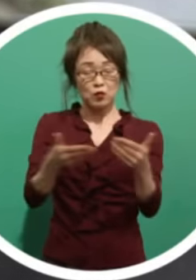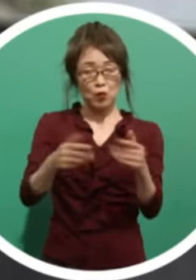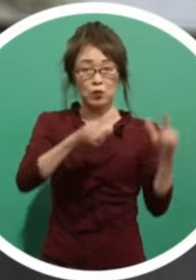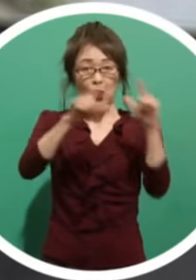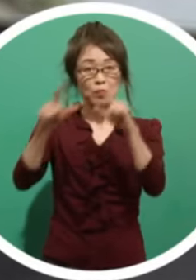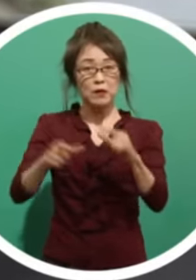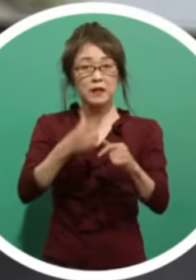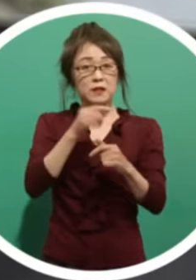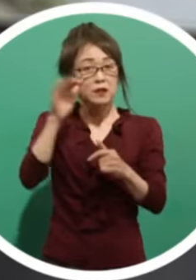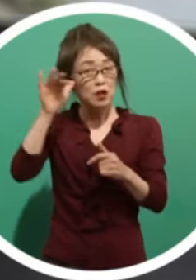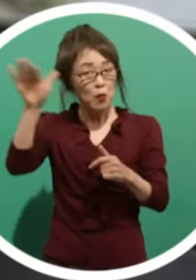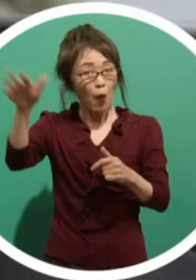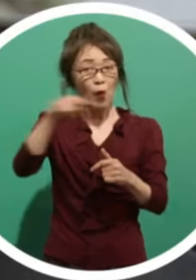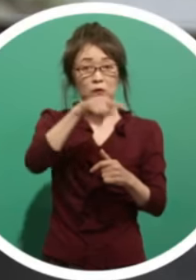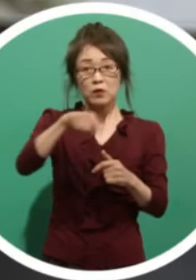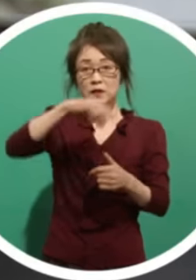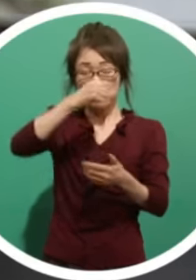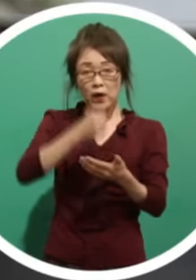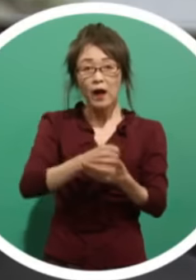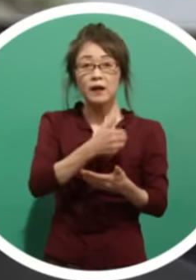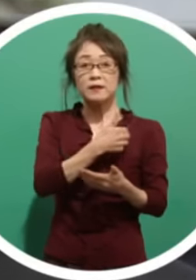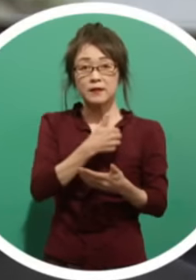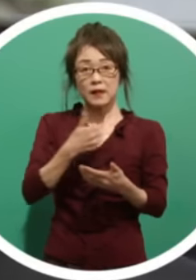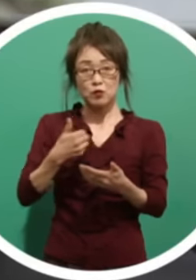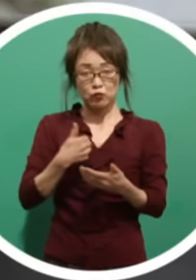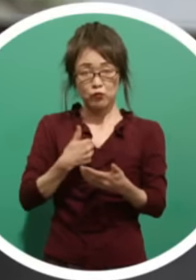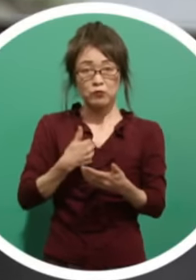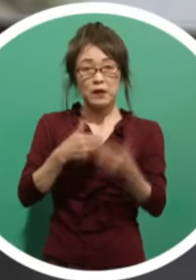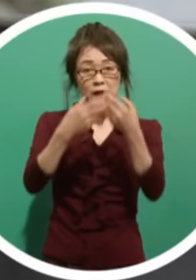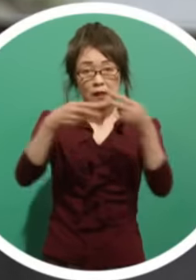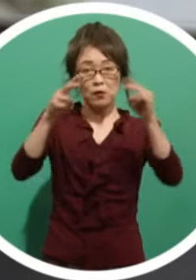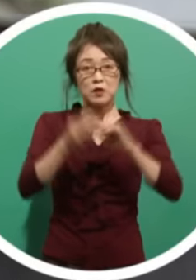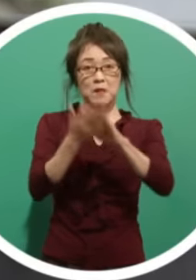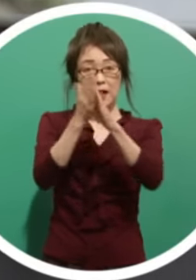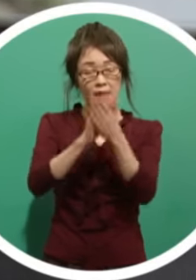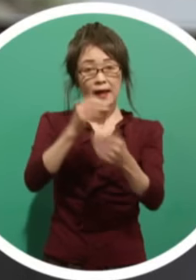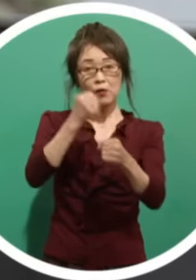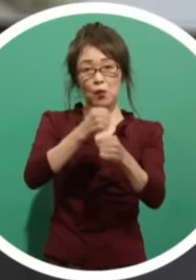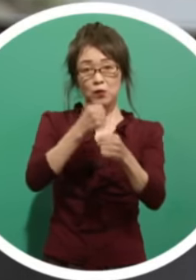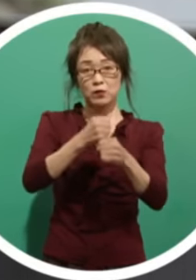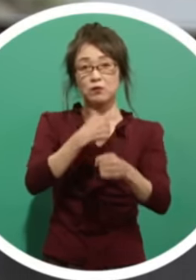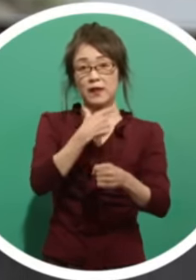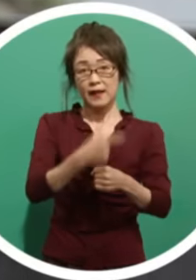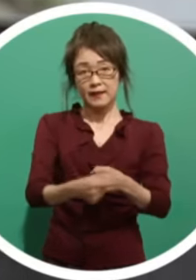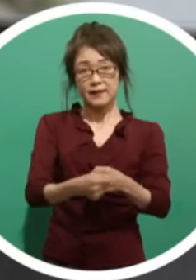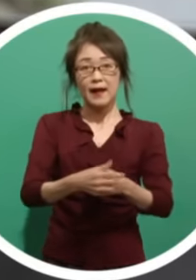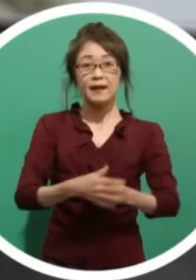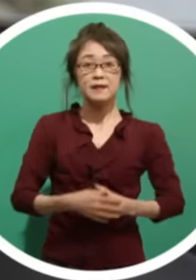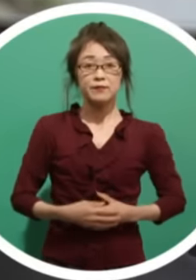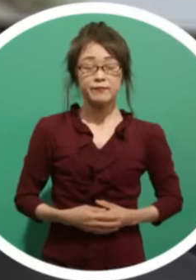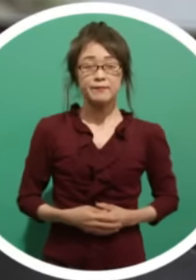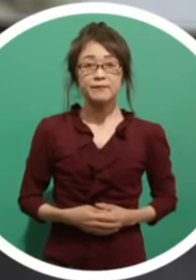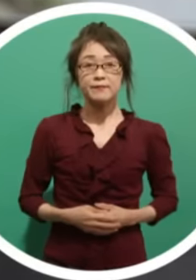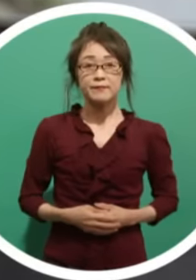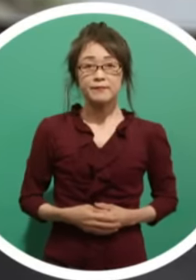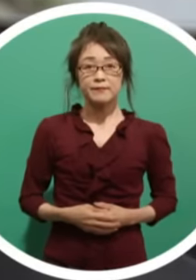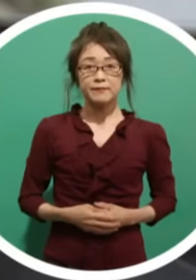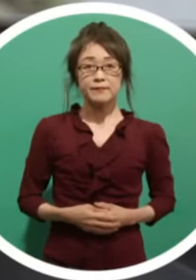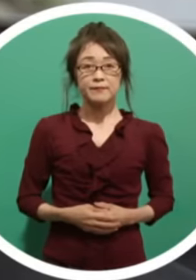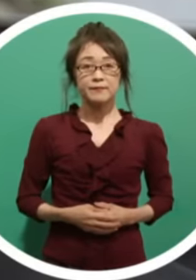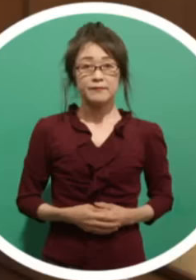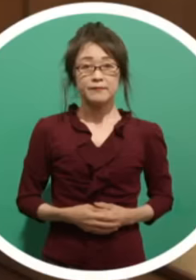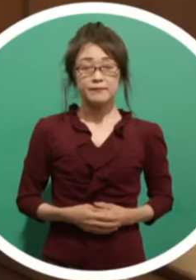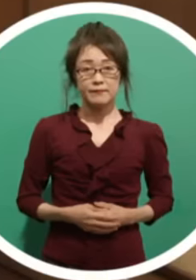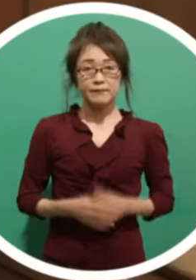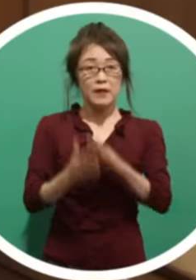暮らしへの希望をどちらも叶えられると感じられる、そんな広島県を作っていきたいと考えています